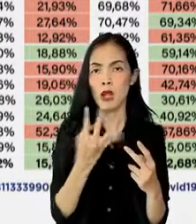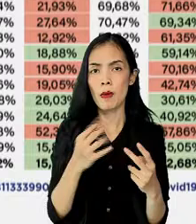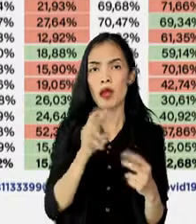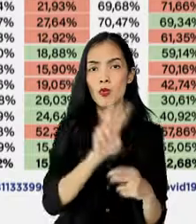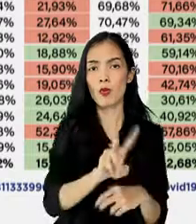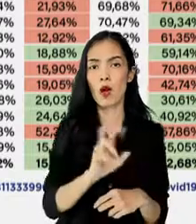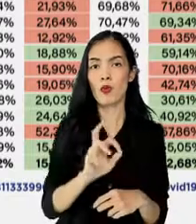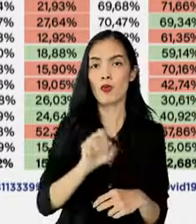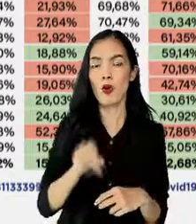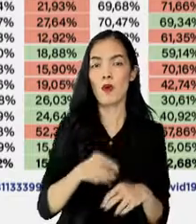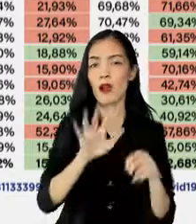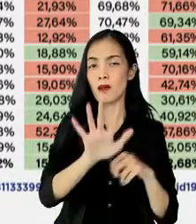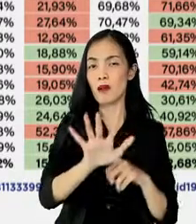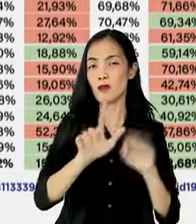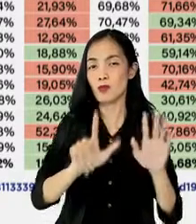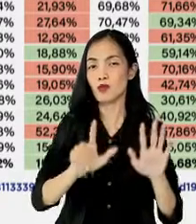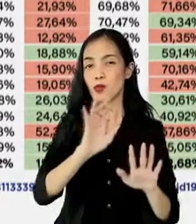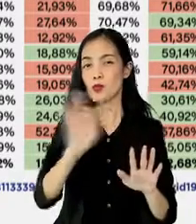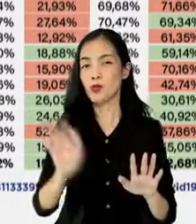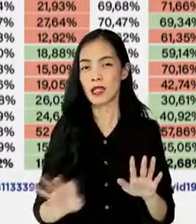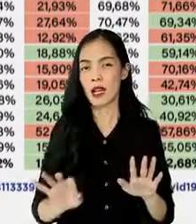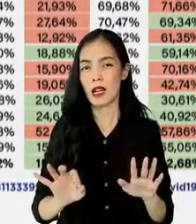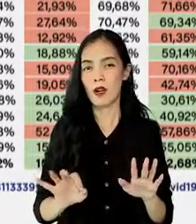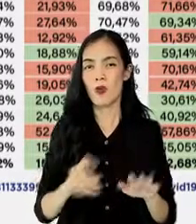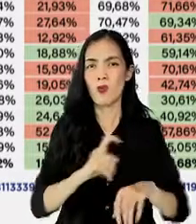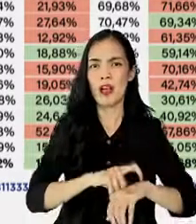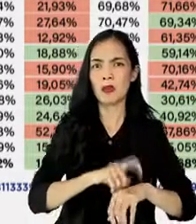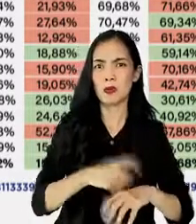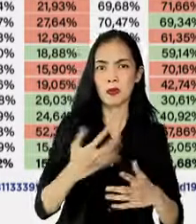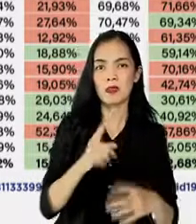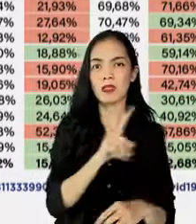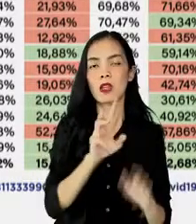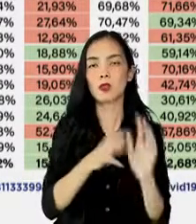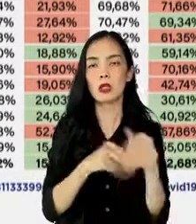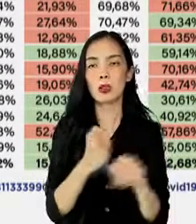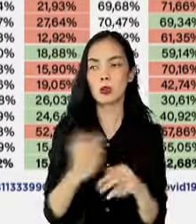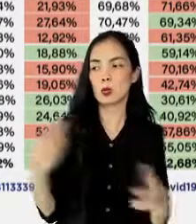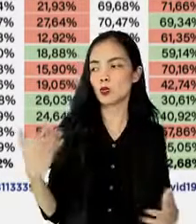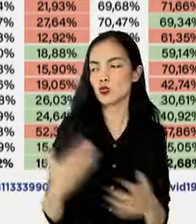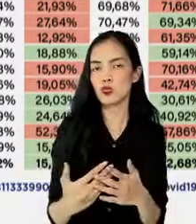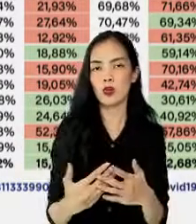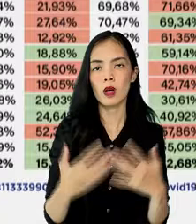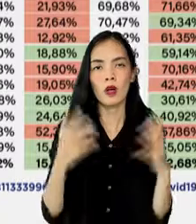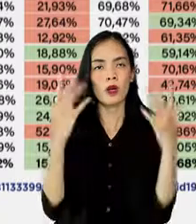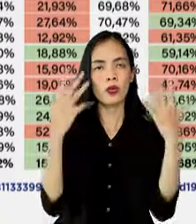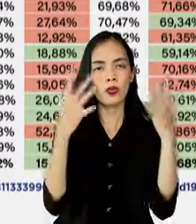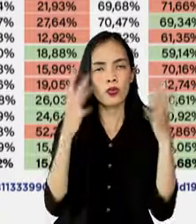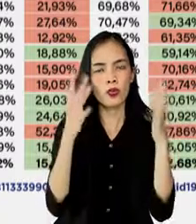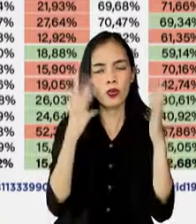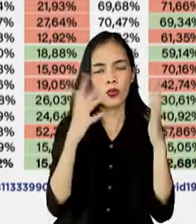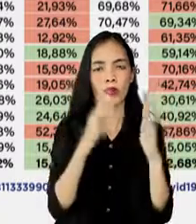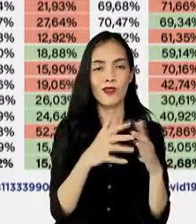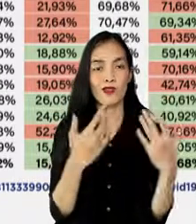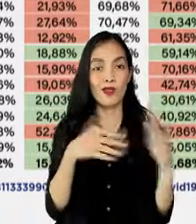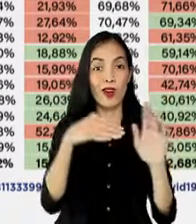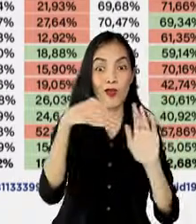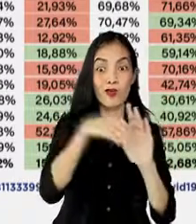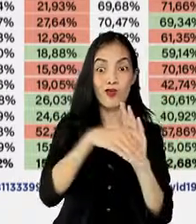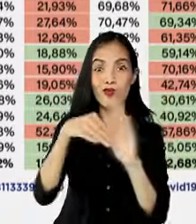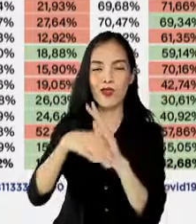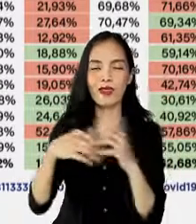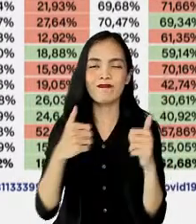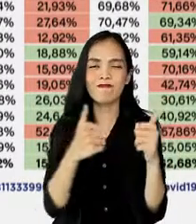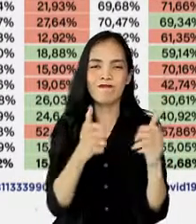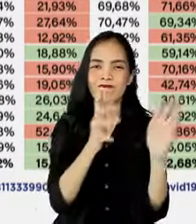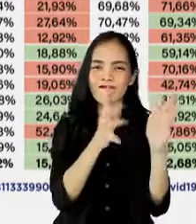20,5 puluh tujuh persen dalam satu minggu terakhir Hai saya sangat apresiasi capaian ini karena ini